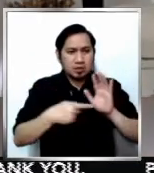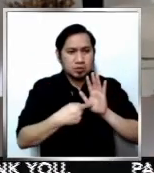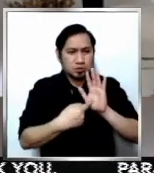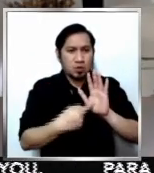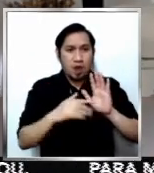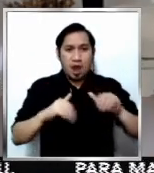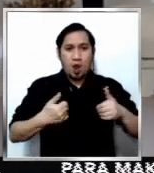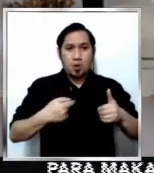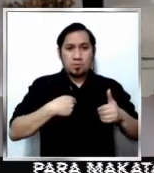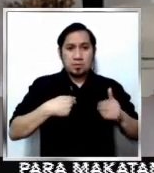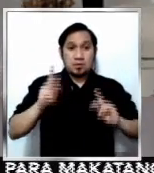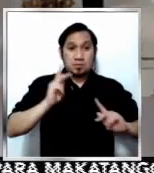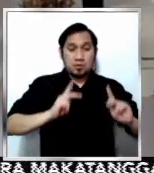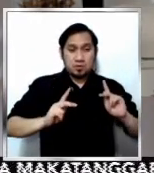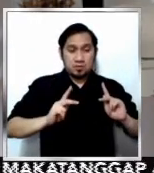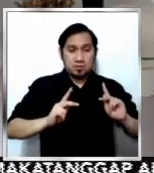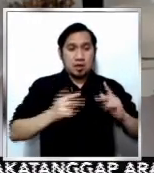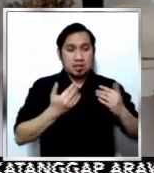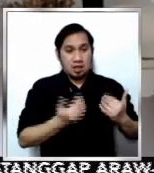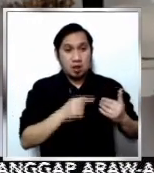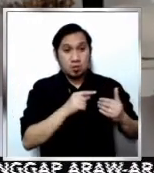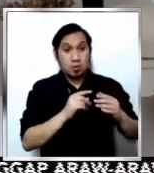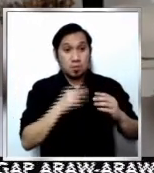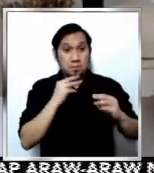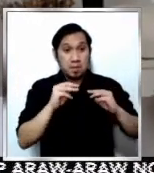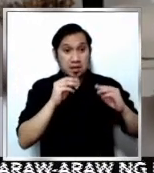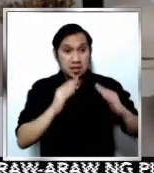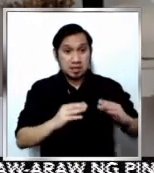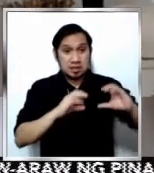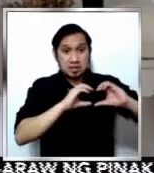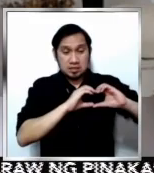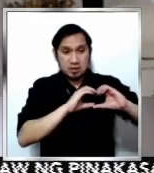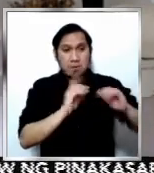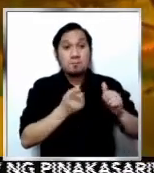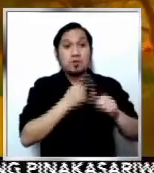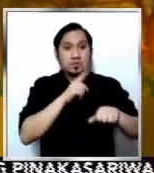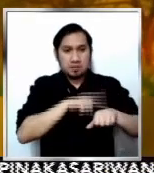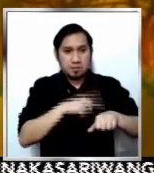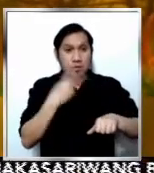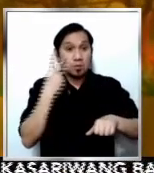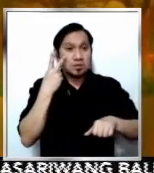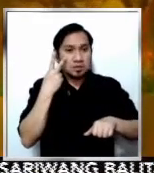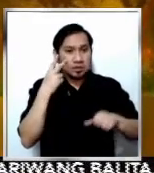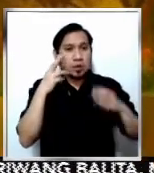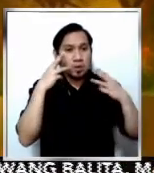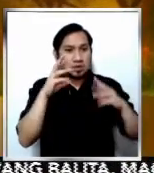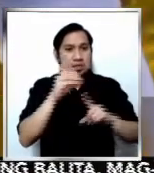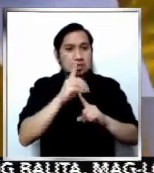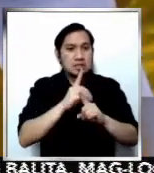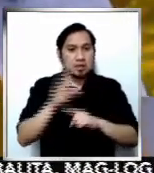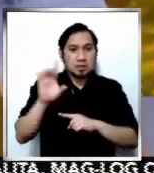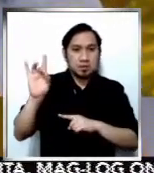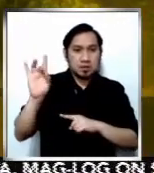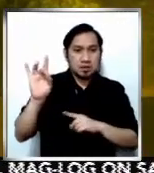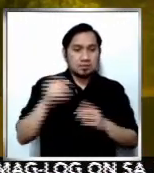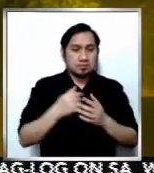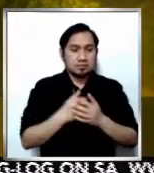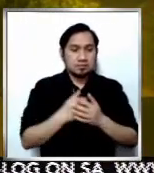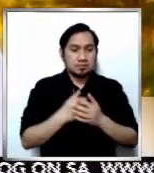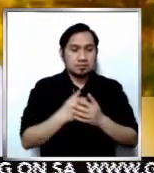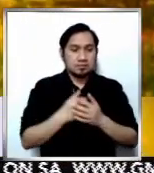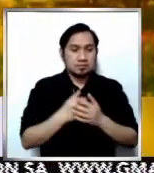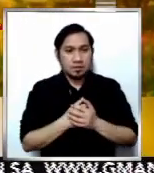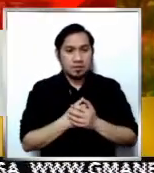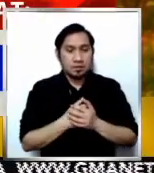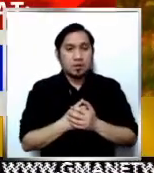GMA Music and makikita nila yan first hand on December 8th, the newest single. Over the moon daw si Alden dahil